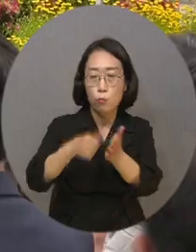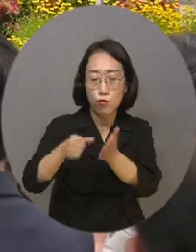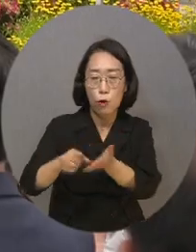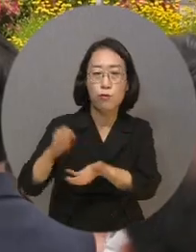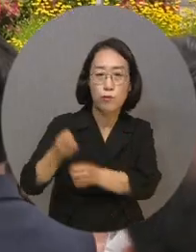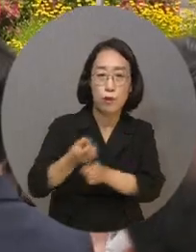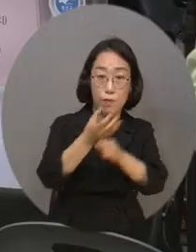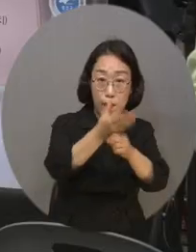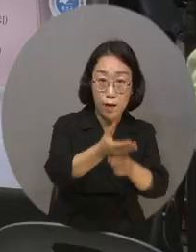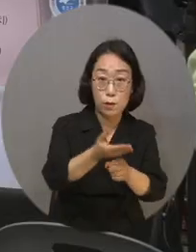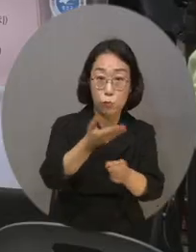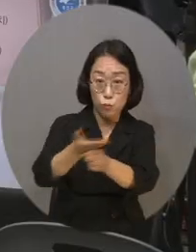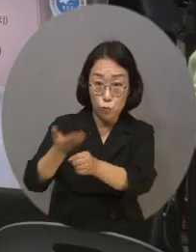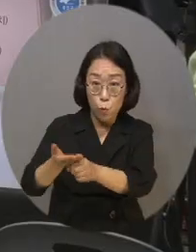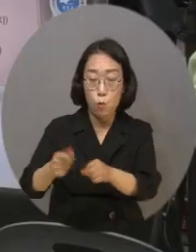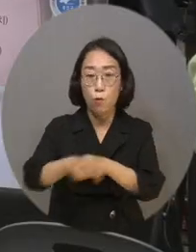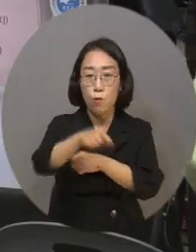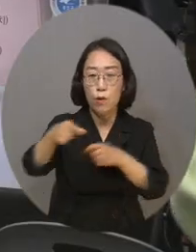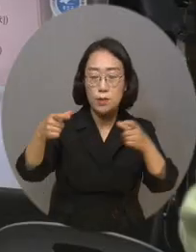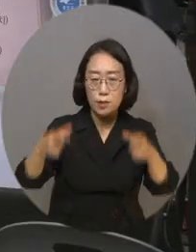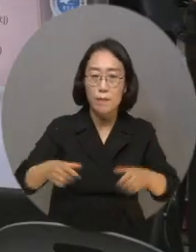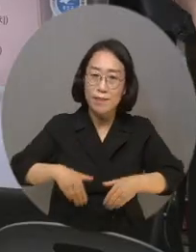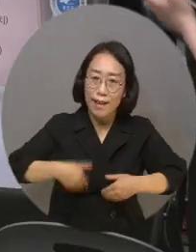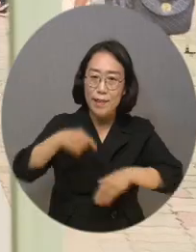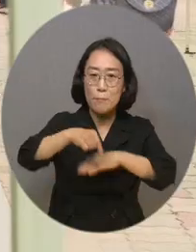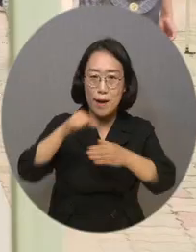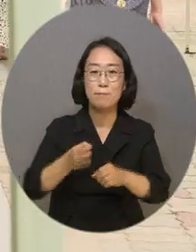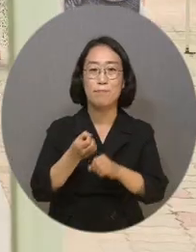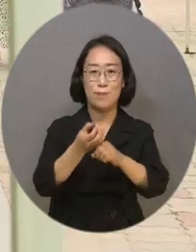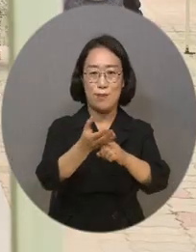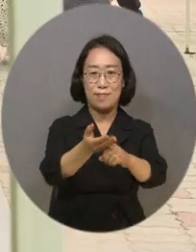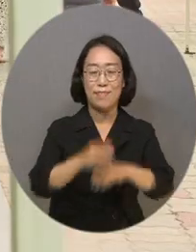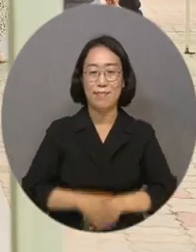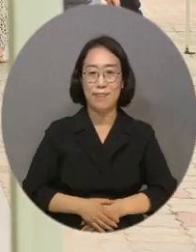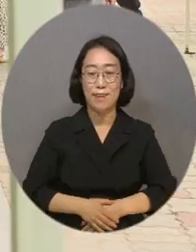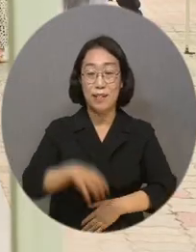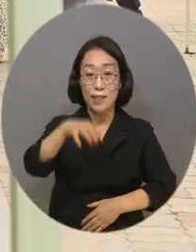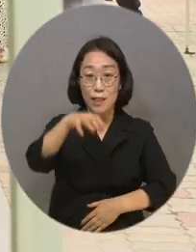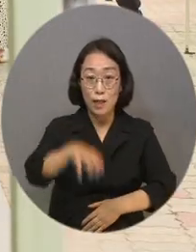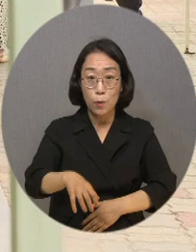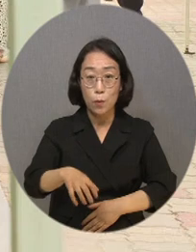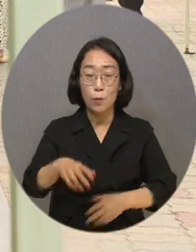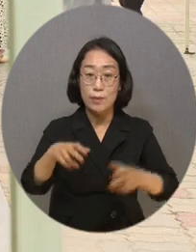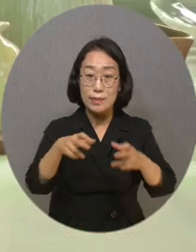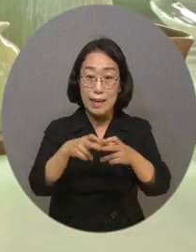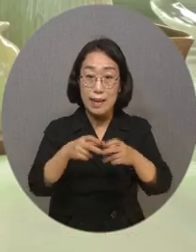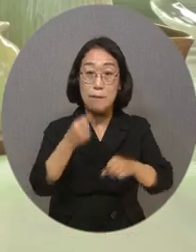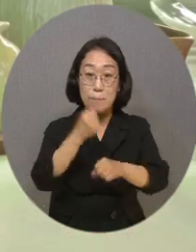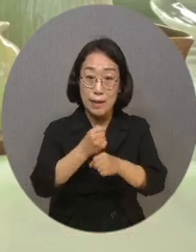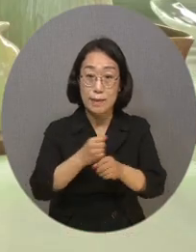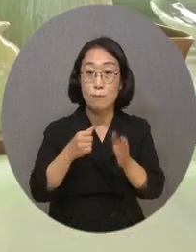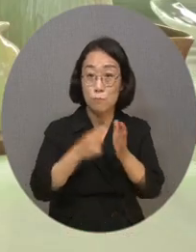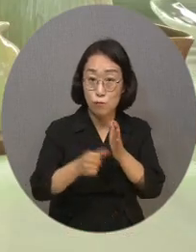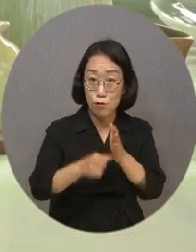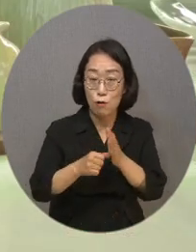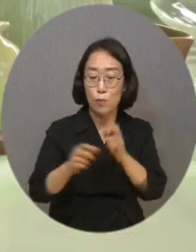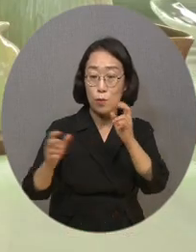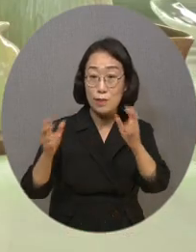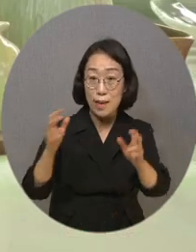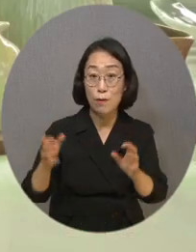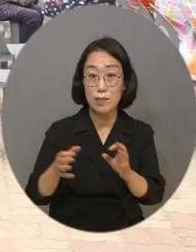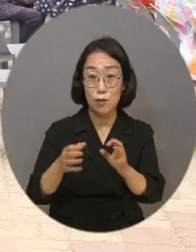등 지역사회를 위한 온정의 손길도 전했습니다. 행사장에는 자연 생산품과 사회적 기업 제품을